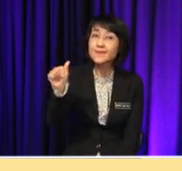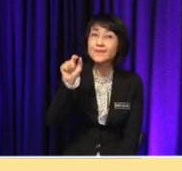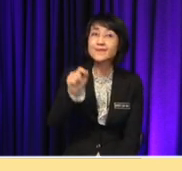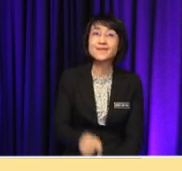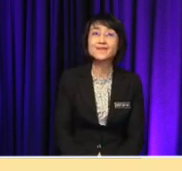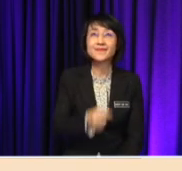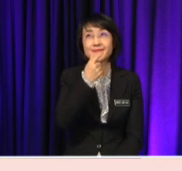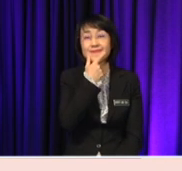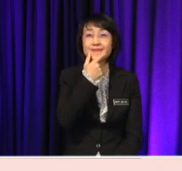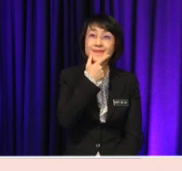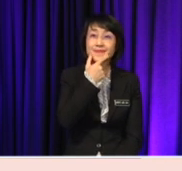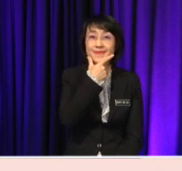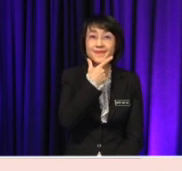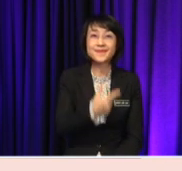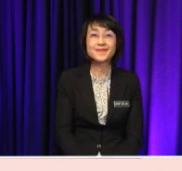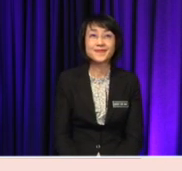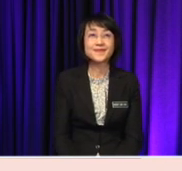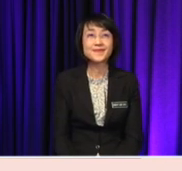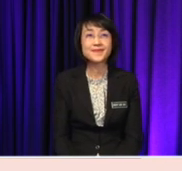senyum-senyum senyum